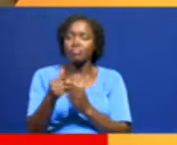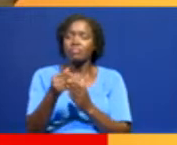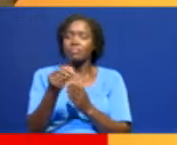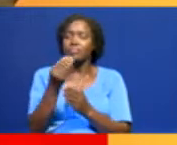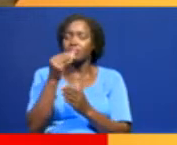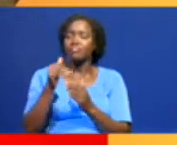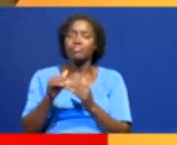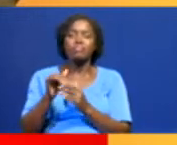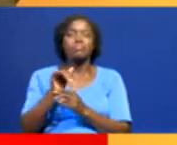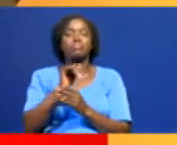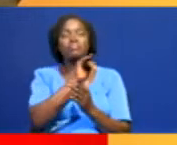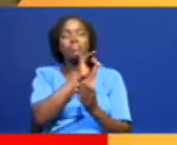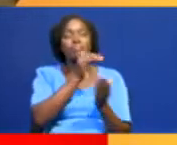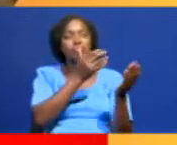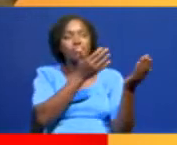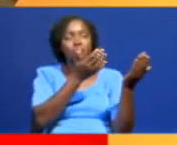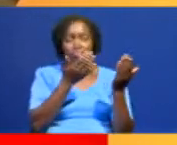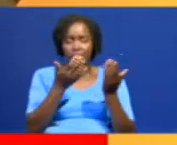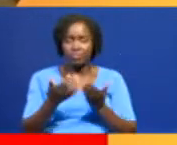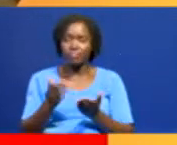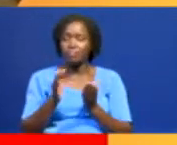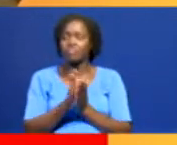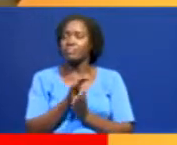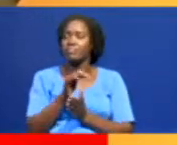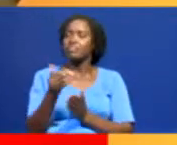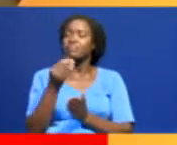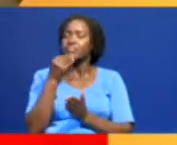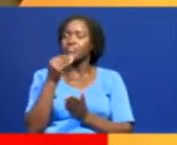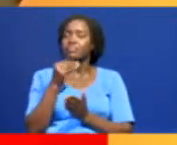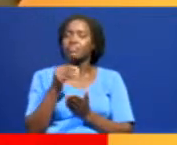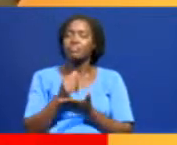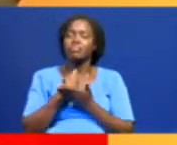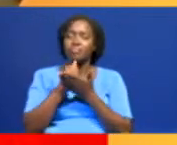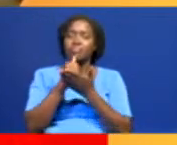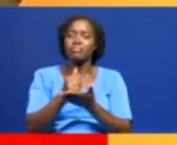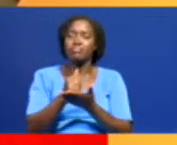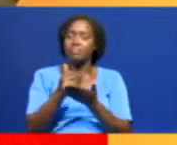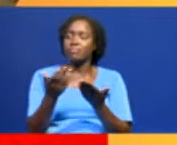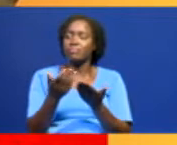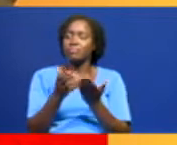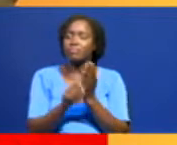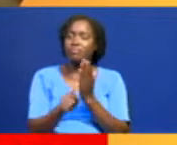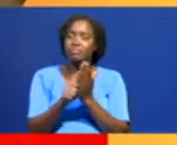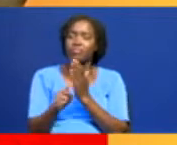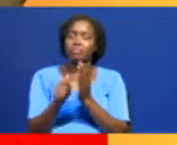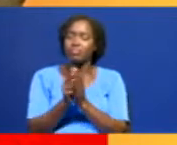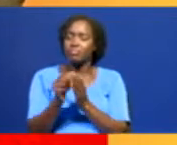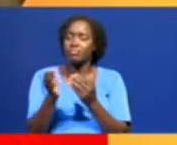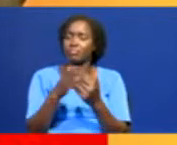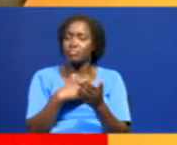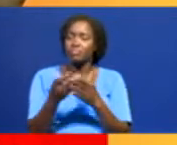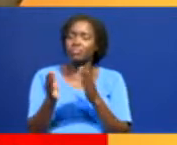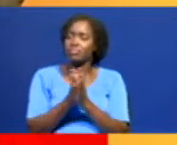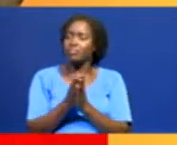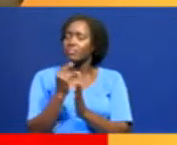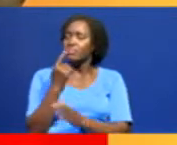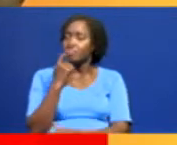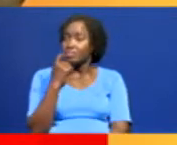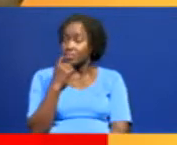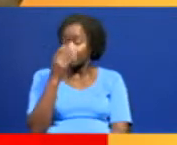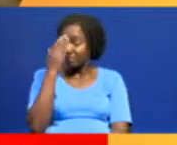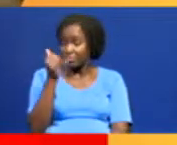nje. Saizi hata wale chakula ambazo zinapeanwa, chakula za mzahada, hakuna mahindi inapeanwa, wanapeana mchele. Kwa nini?